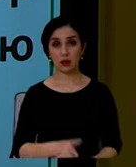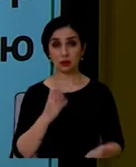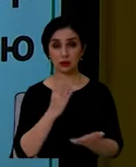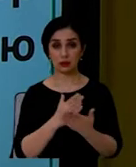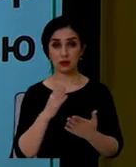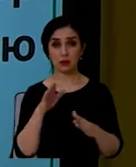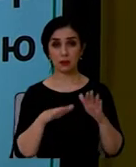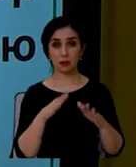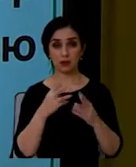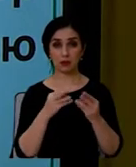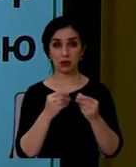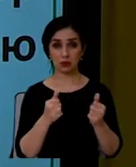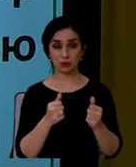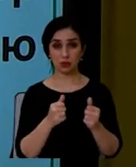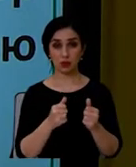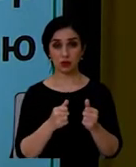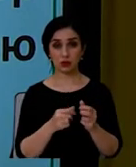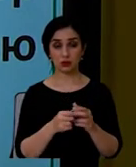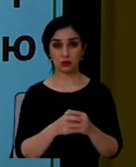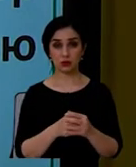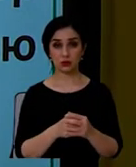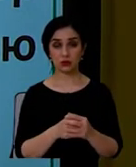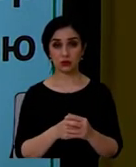Есть масса раствора